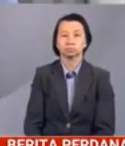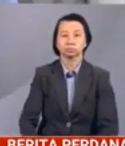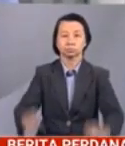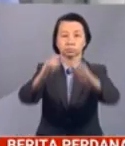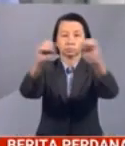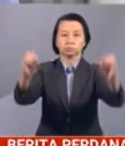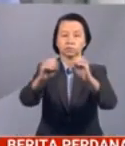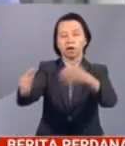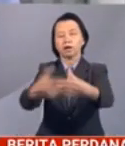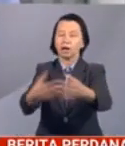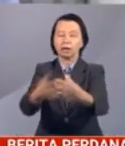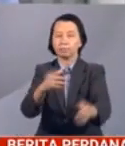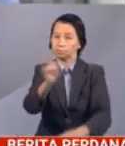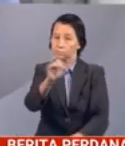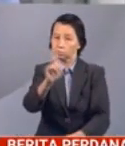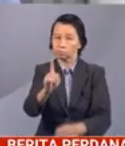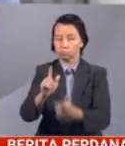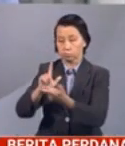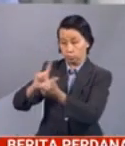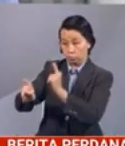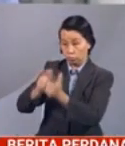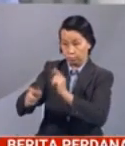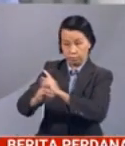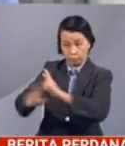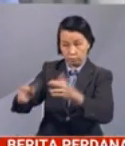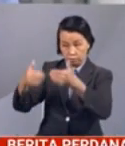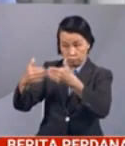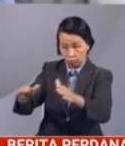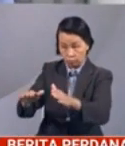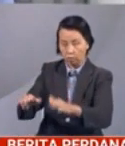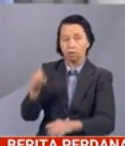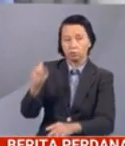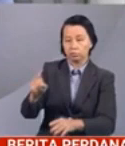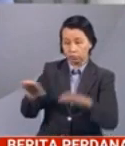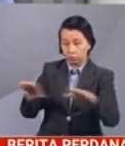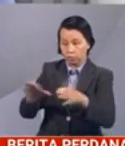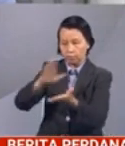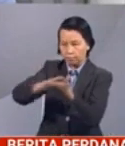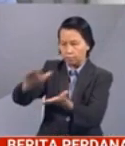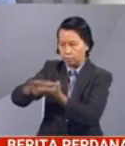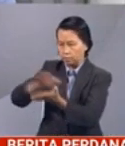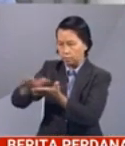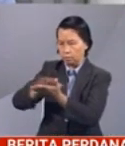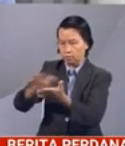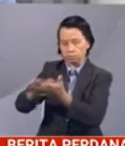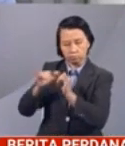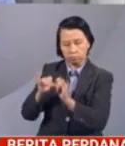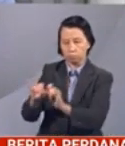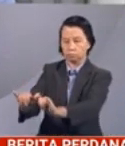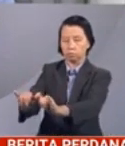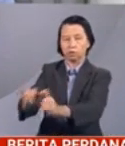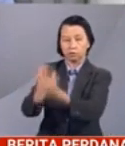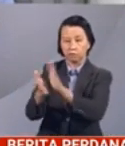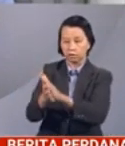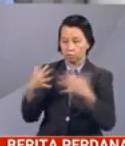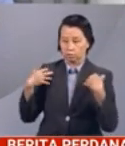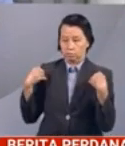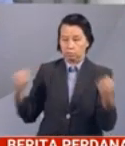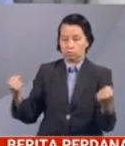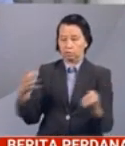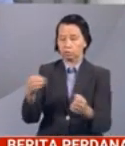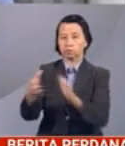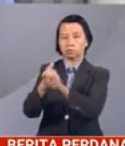Tiada kompromi. Perkhidmatan Dobi yang bersedia untuk beroperasi semula perlu melakukan pembersihan secara konsisten supaya kesihatan